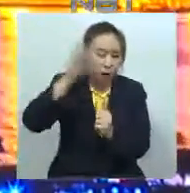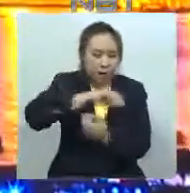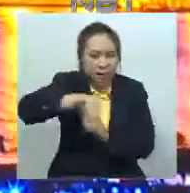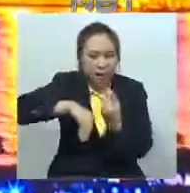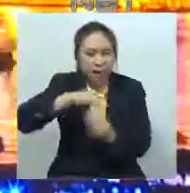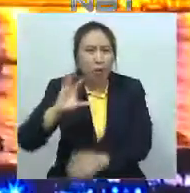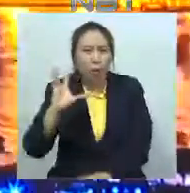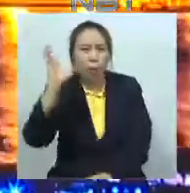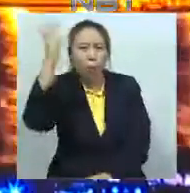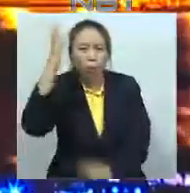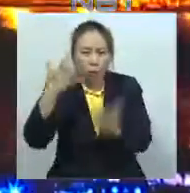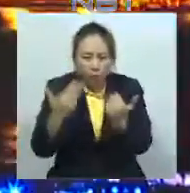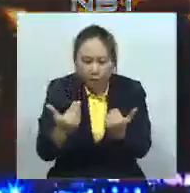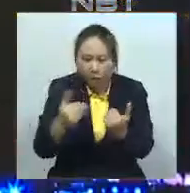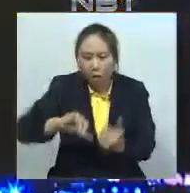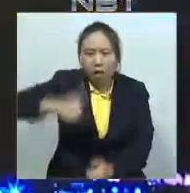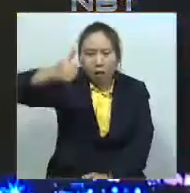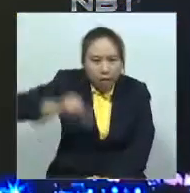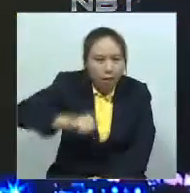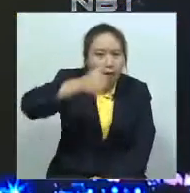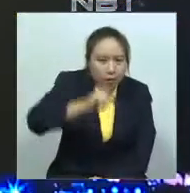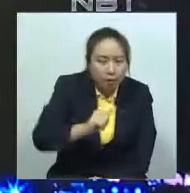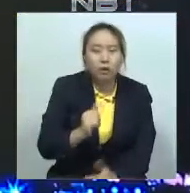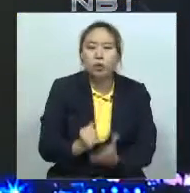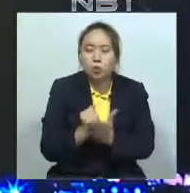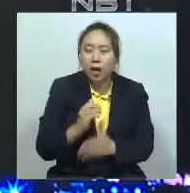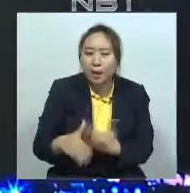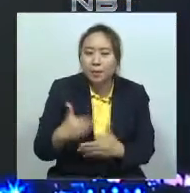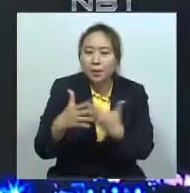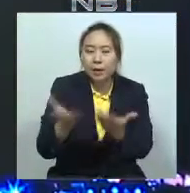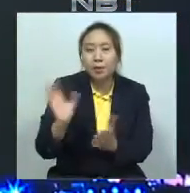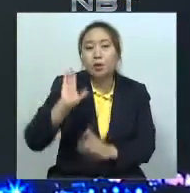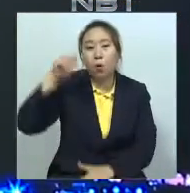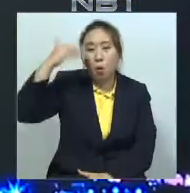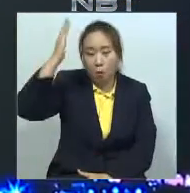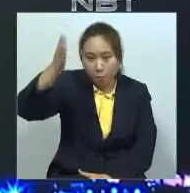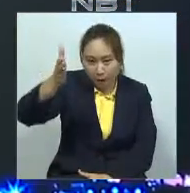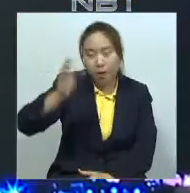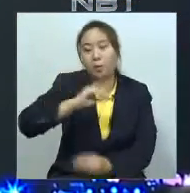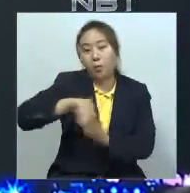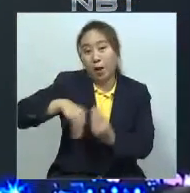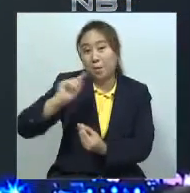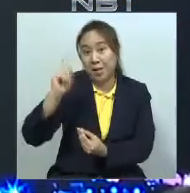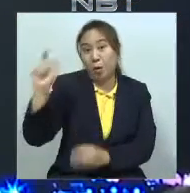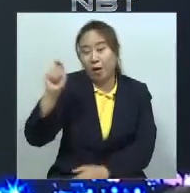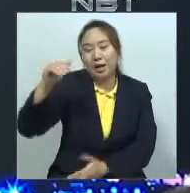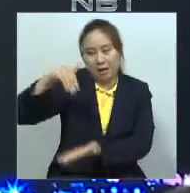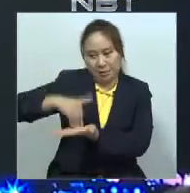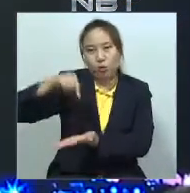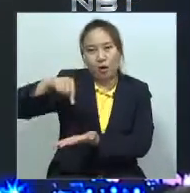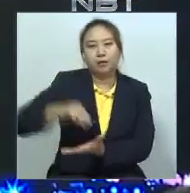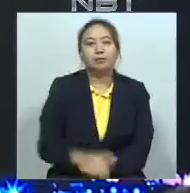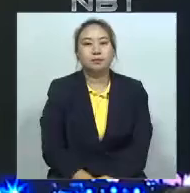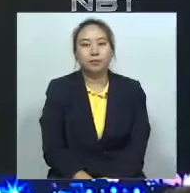ของเศรษฐกิจโลกในยุคสงครามการค้าและขับเคลื่อนภูมิภาคสู่การเป็นศูนย์กลางห่วงโซ่คุณค่ายุคใหม่แห่งเอเชียครับ